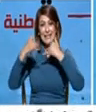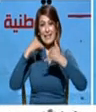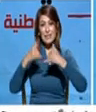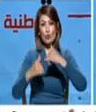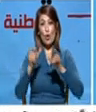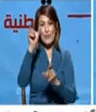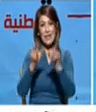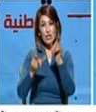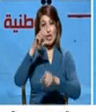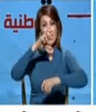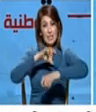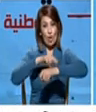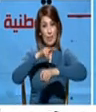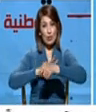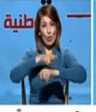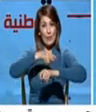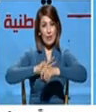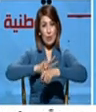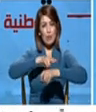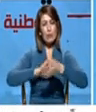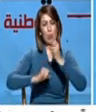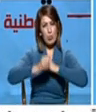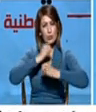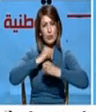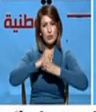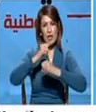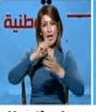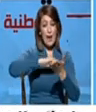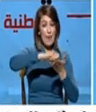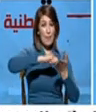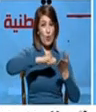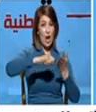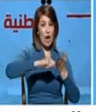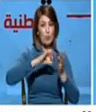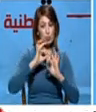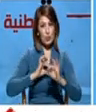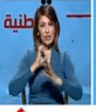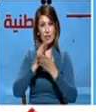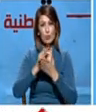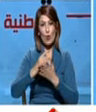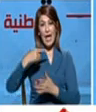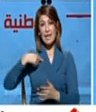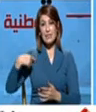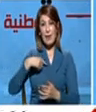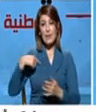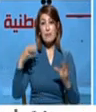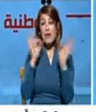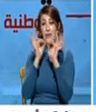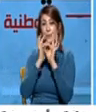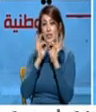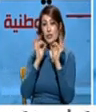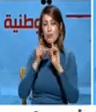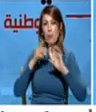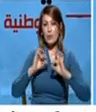استماره ويعمروها بكل دقه وعنايه يعني هم الاشخاص اللي مش وارده اسماؤهم في القائمات المسجله